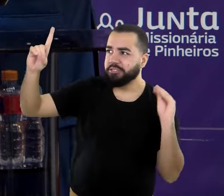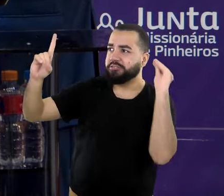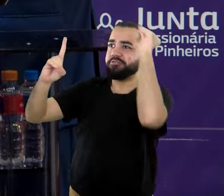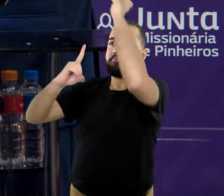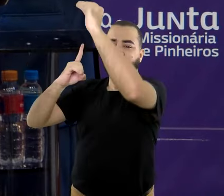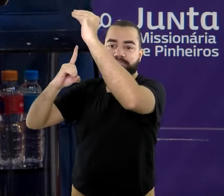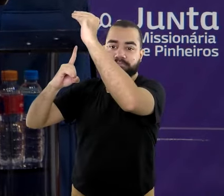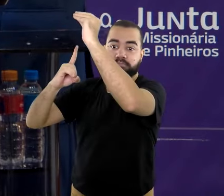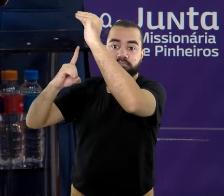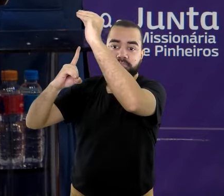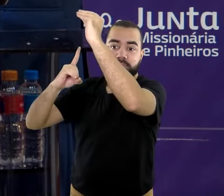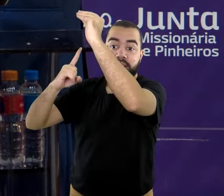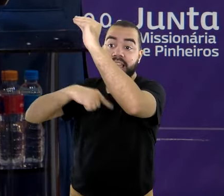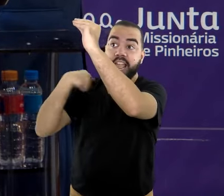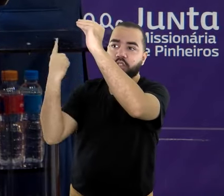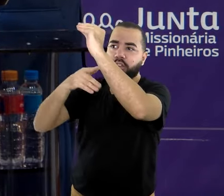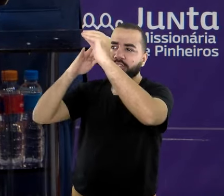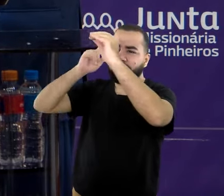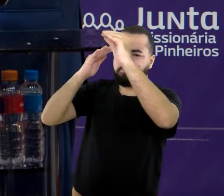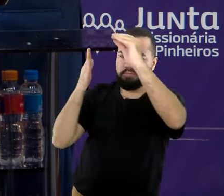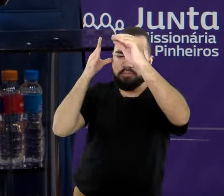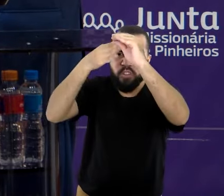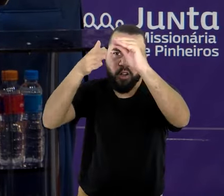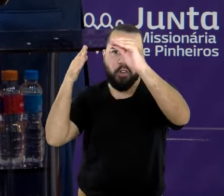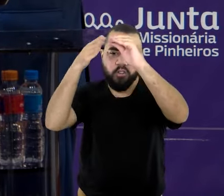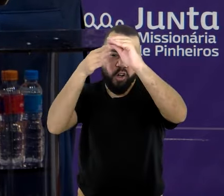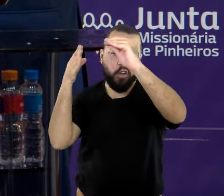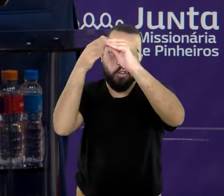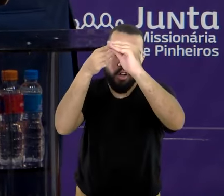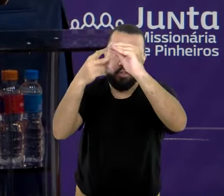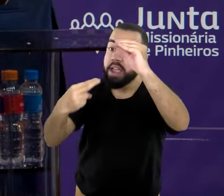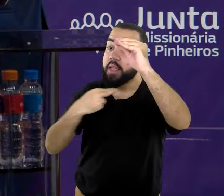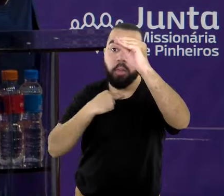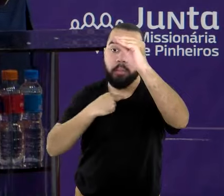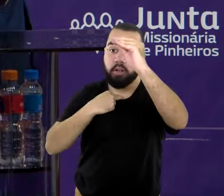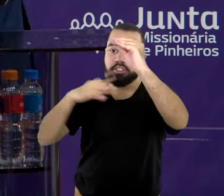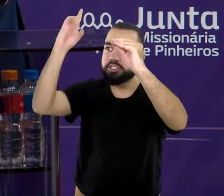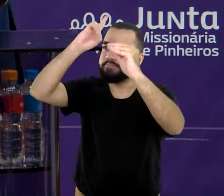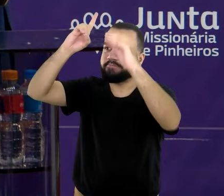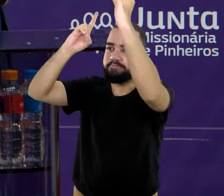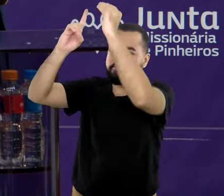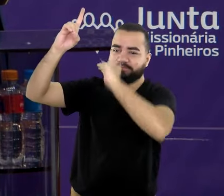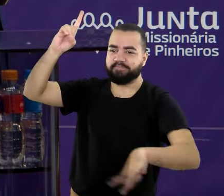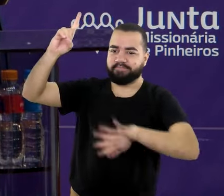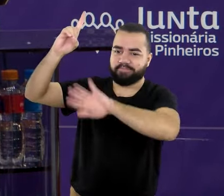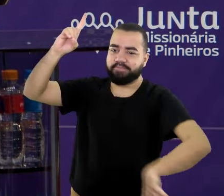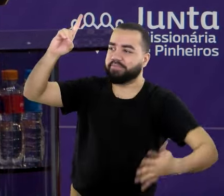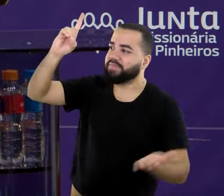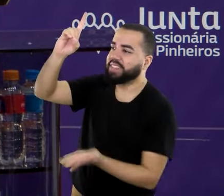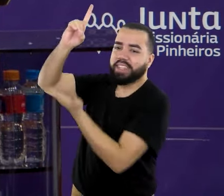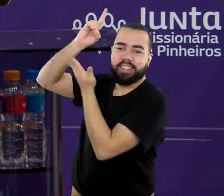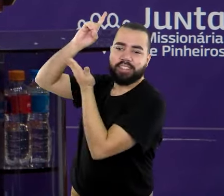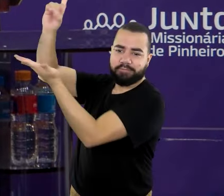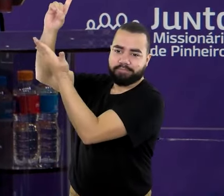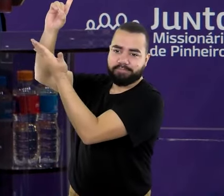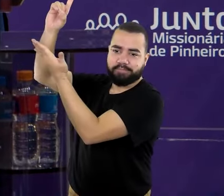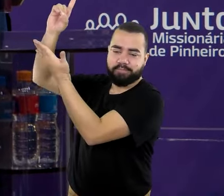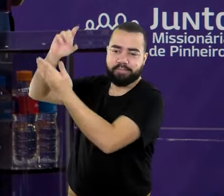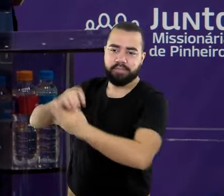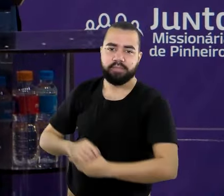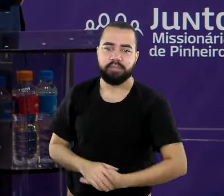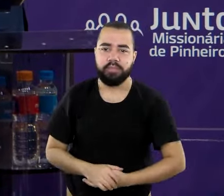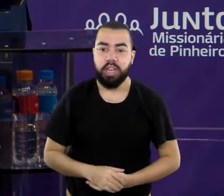ídolo. 안목의 정욕. 안목의 정욕. É o poder do